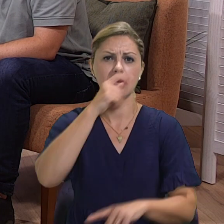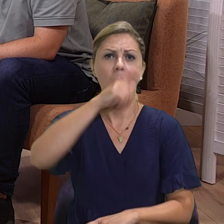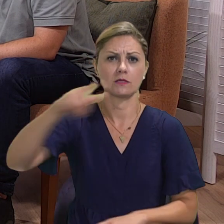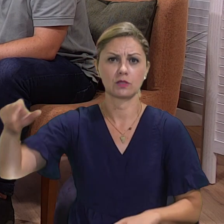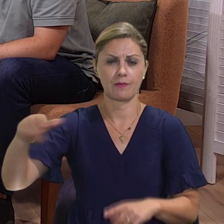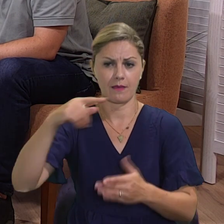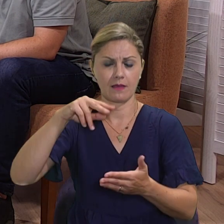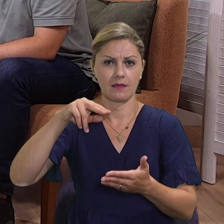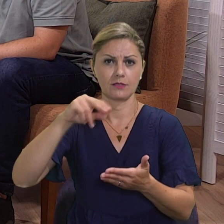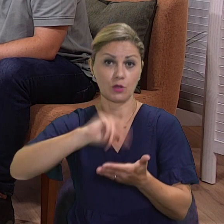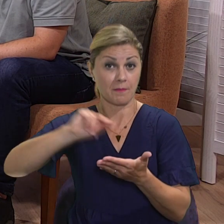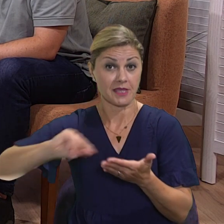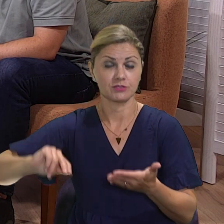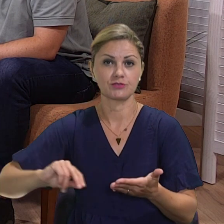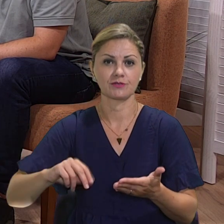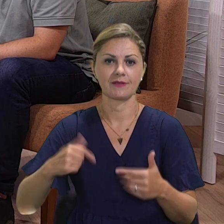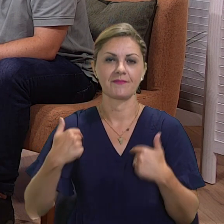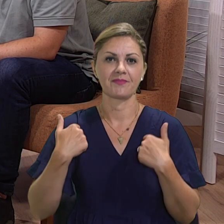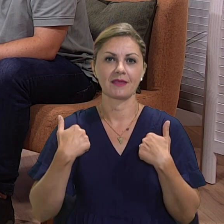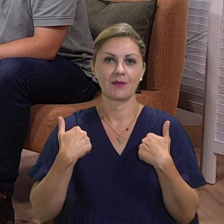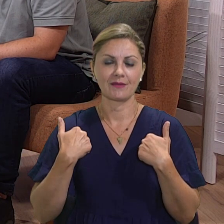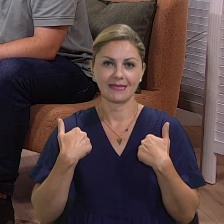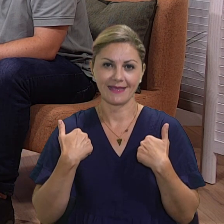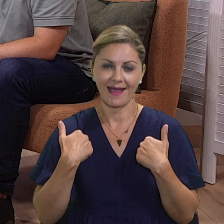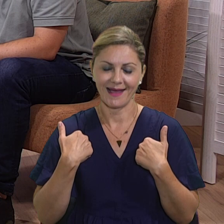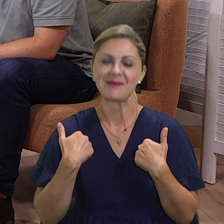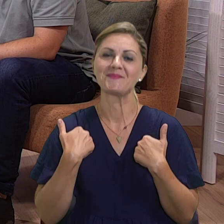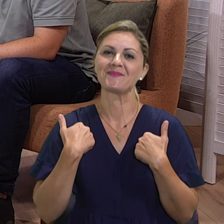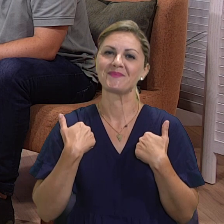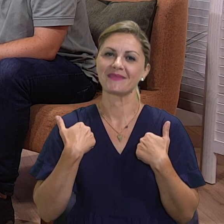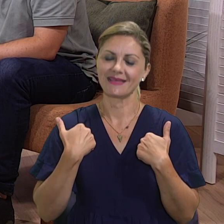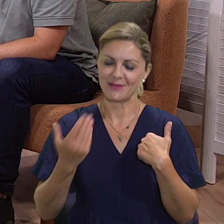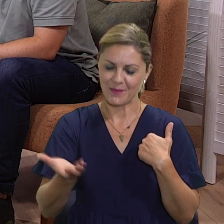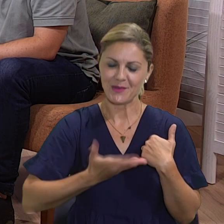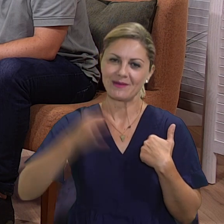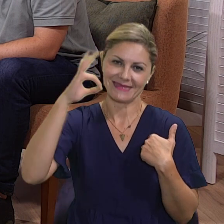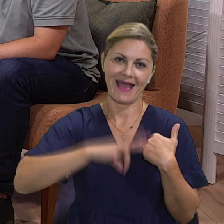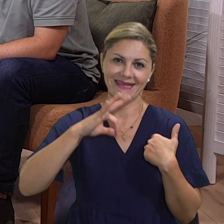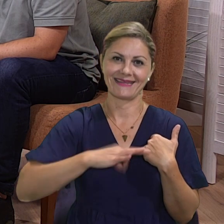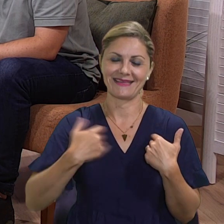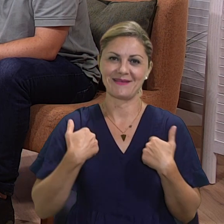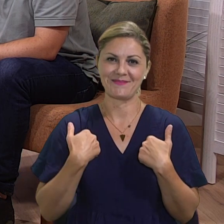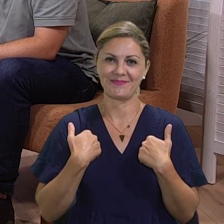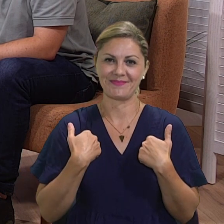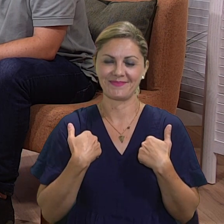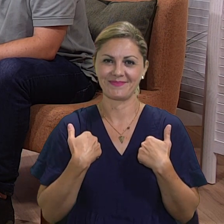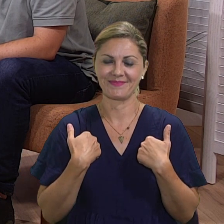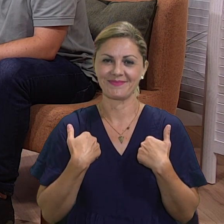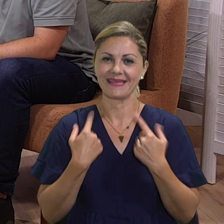autora, bilo je jedno 70-ak pjesama, i onda sam ta Pere Mali pjesma koja je osvojila i nagradu